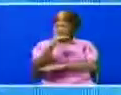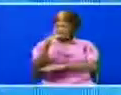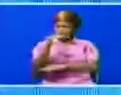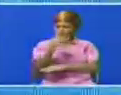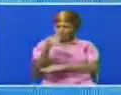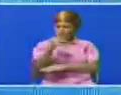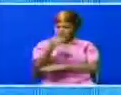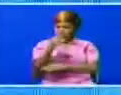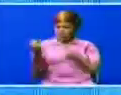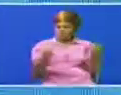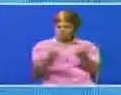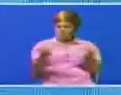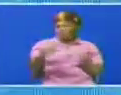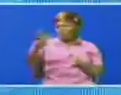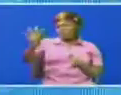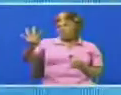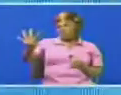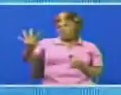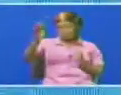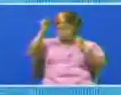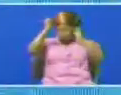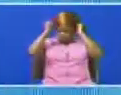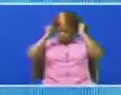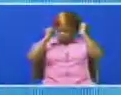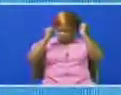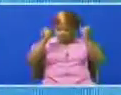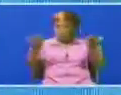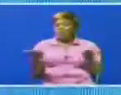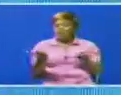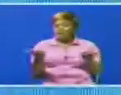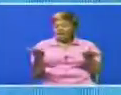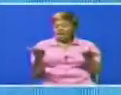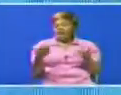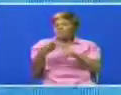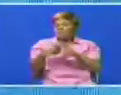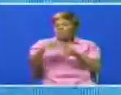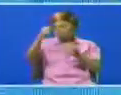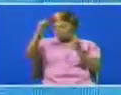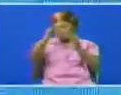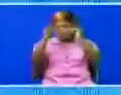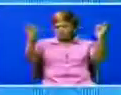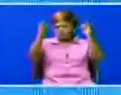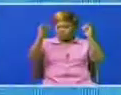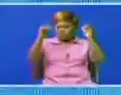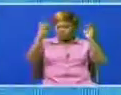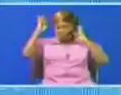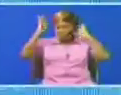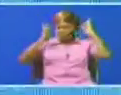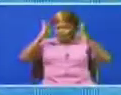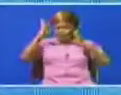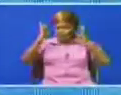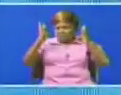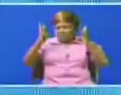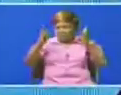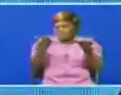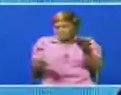takriban magari manne aina ya vifaru yenye silaha yalionekana kutoka kwenye kambi ya kijeshi, hivyo kuibua wasiwasi wa jaribio